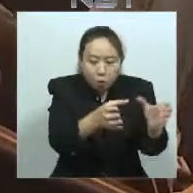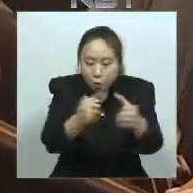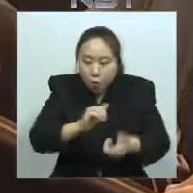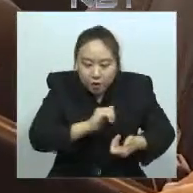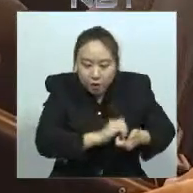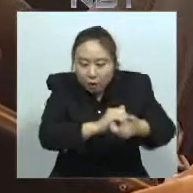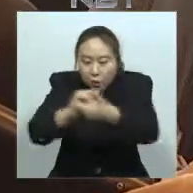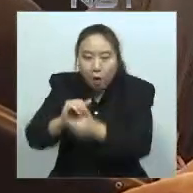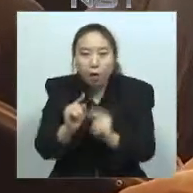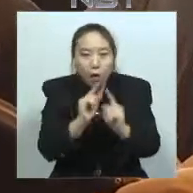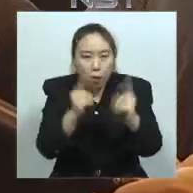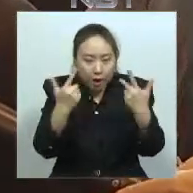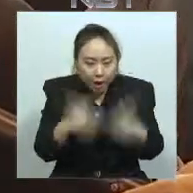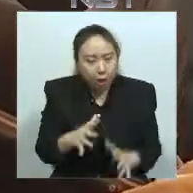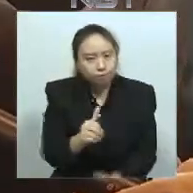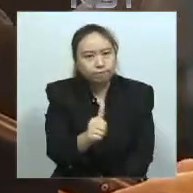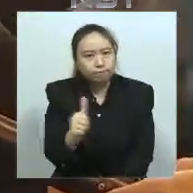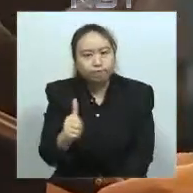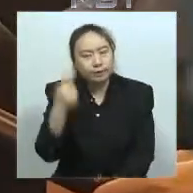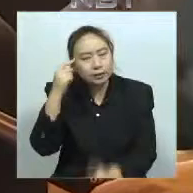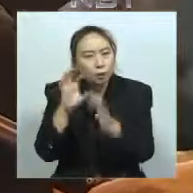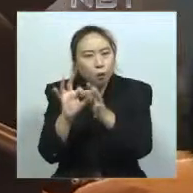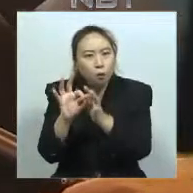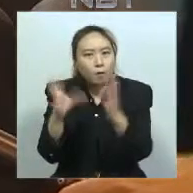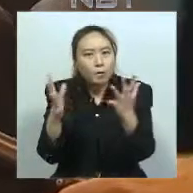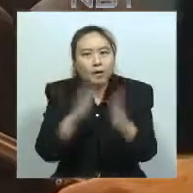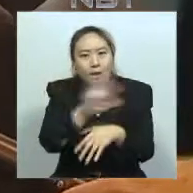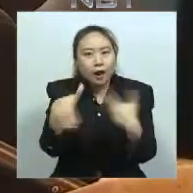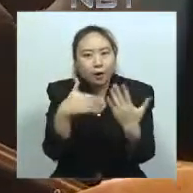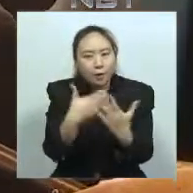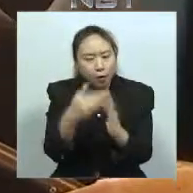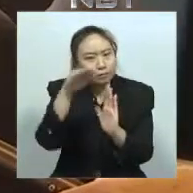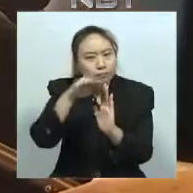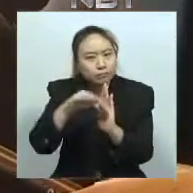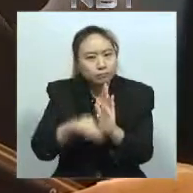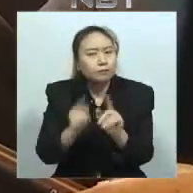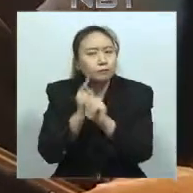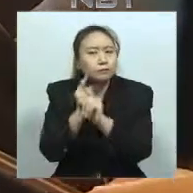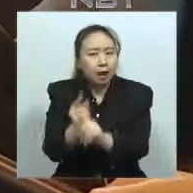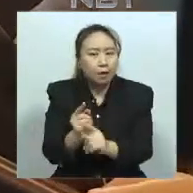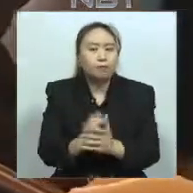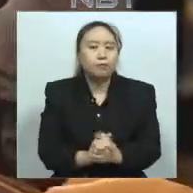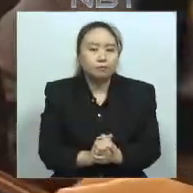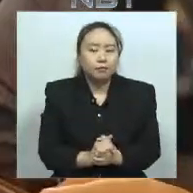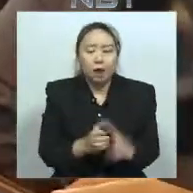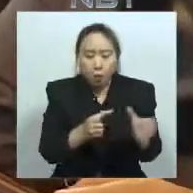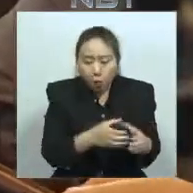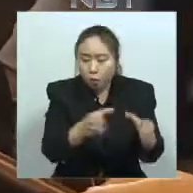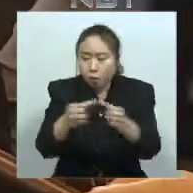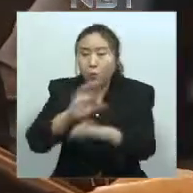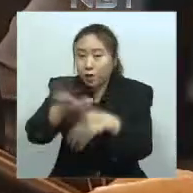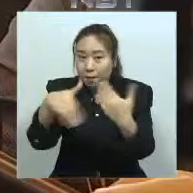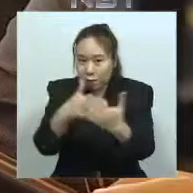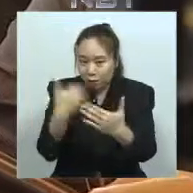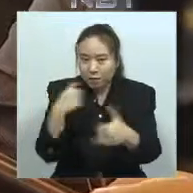แล้วนะฮะซึ่งก็เป็นไปในทิศทางที่ดีไม่มีอะไรน่ากังวลทุกอย่างเป็นตามกระบวนการที่ได้วางไว้ทุกพรรคก็ได้วางตัวบุคค